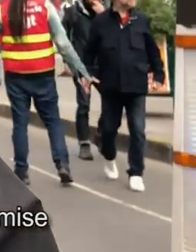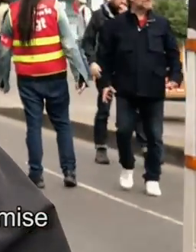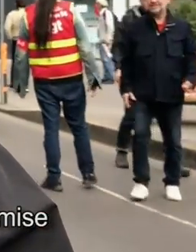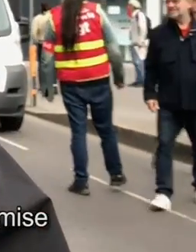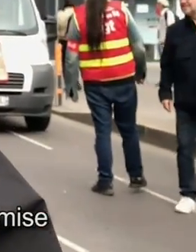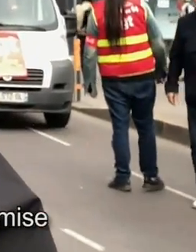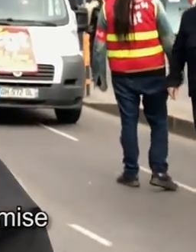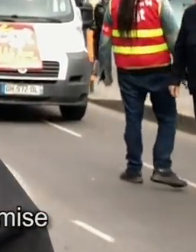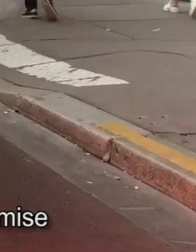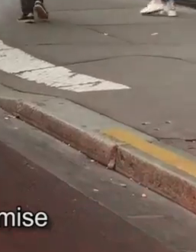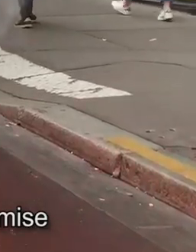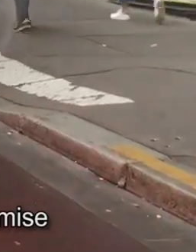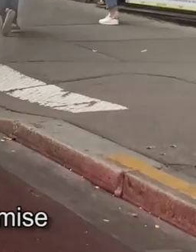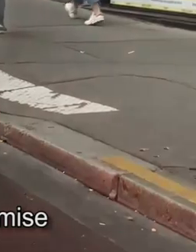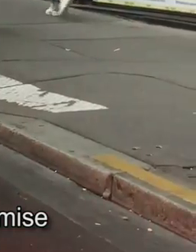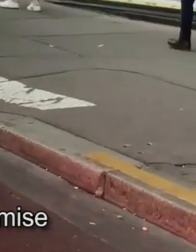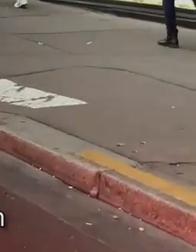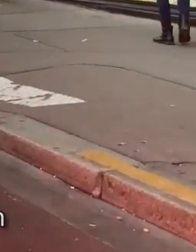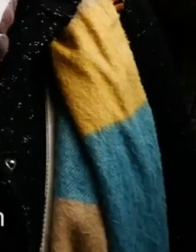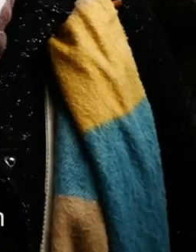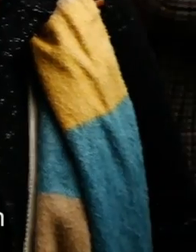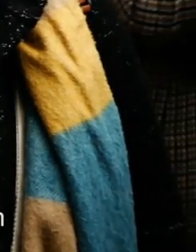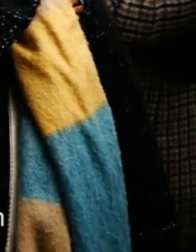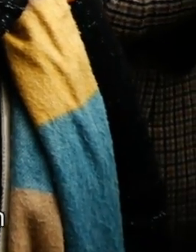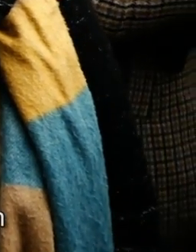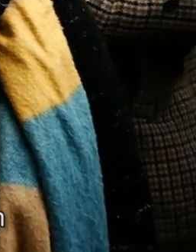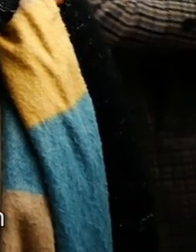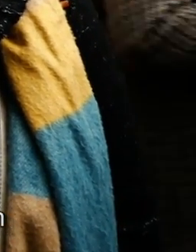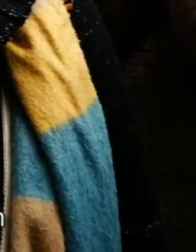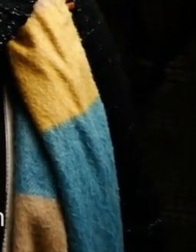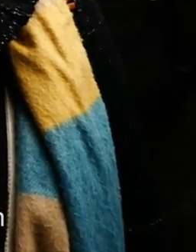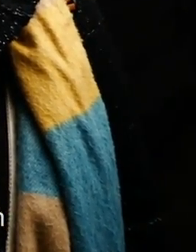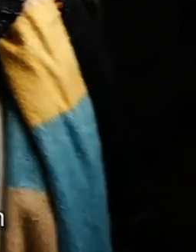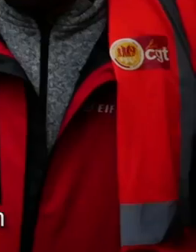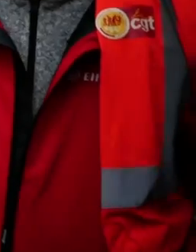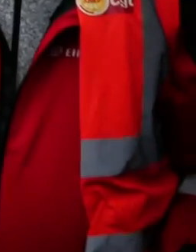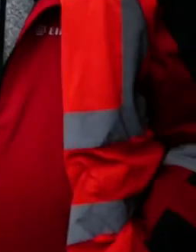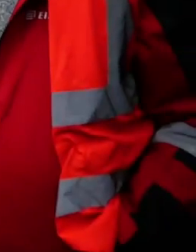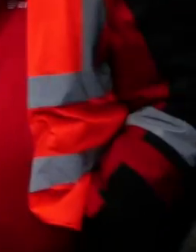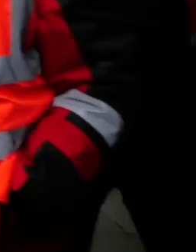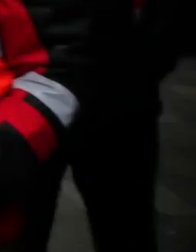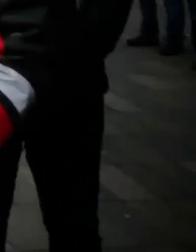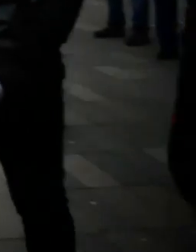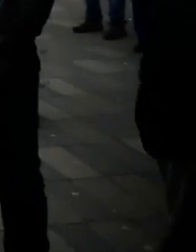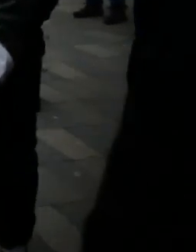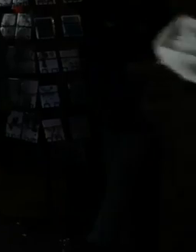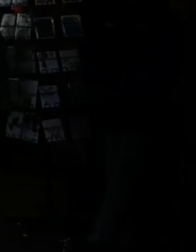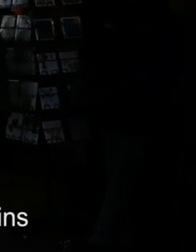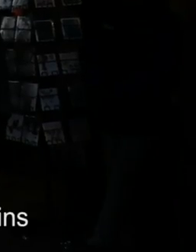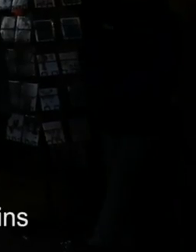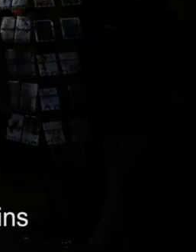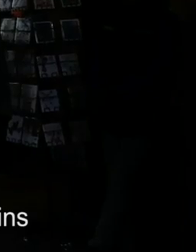travail en passant par la mise en place des 32 heures et remporter le départ à la retraite à 60 ans à taux plein et à 55 ans pour les métiers